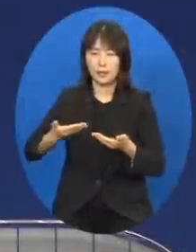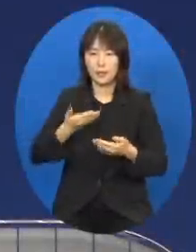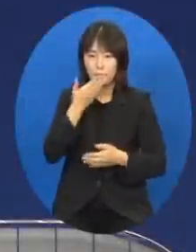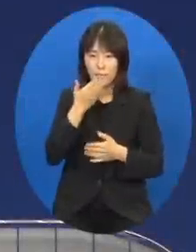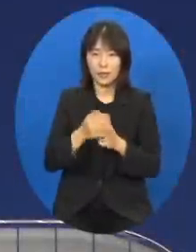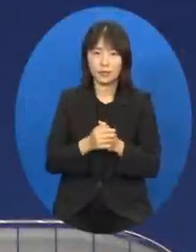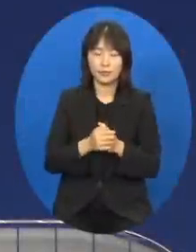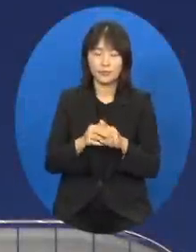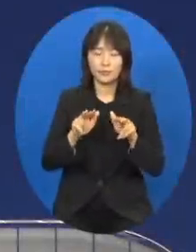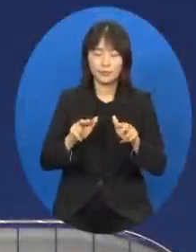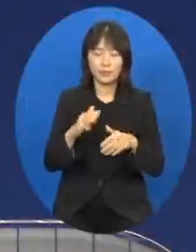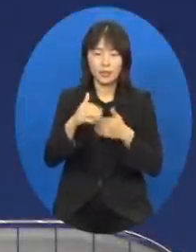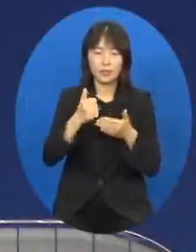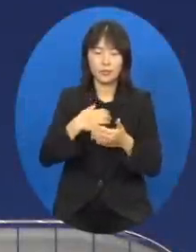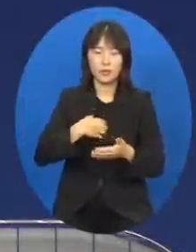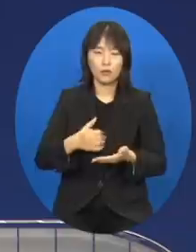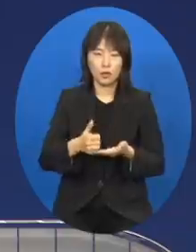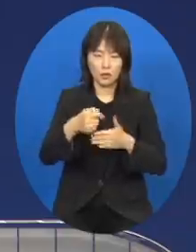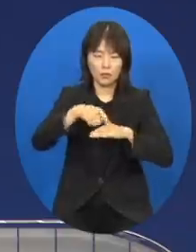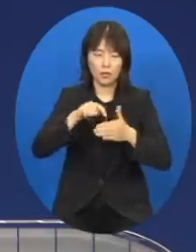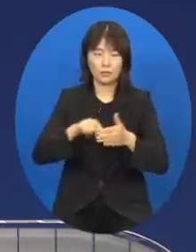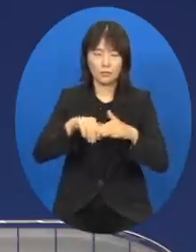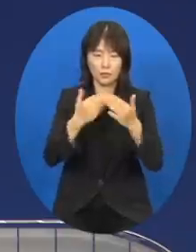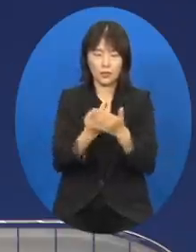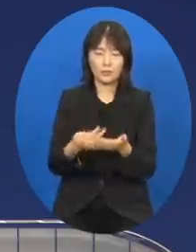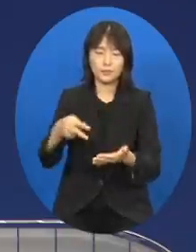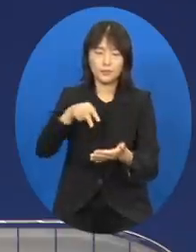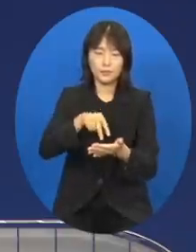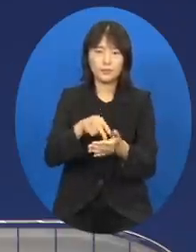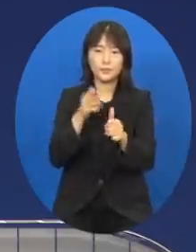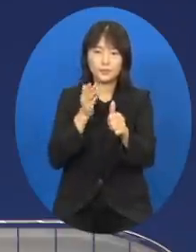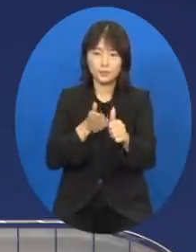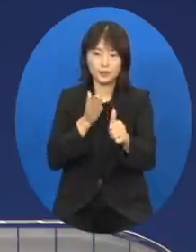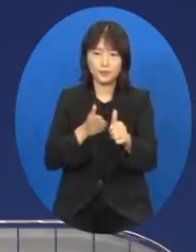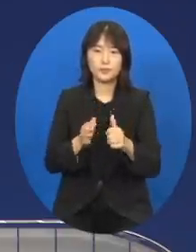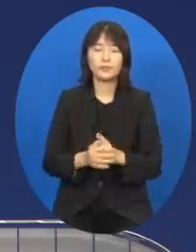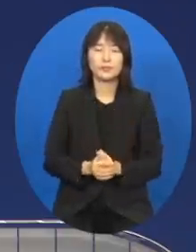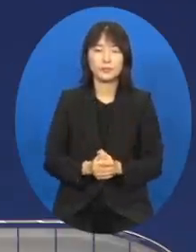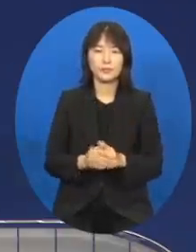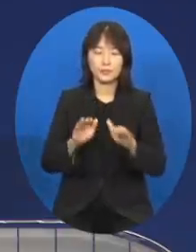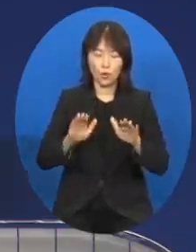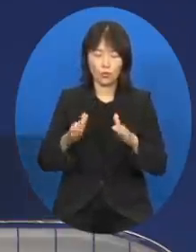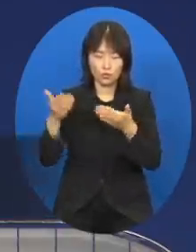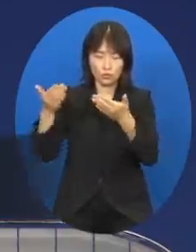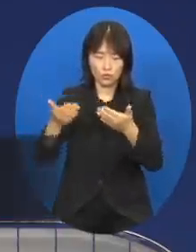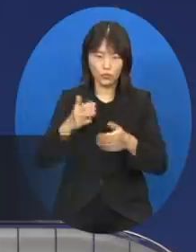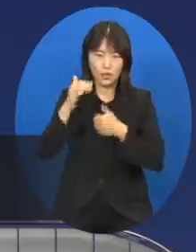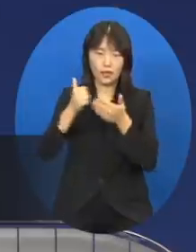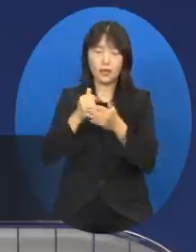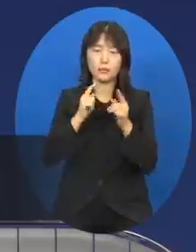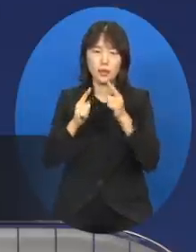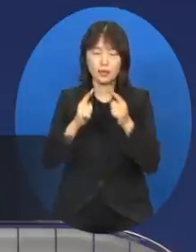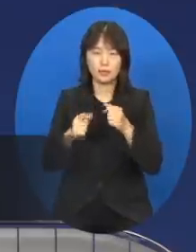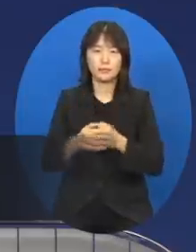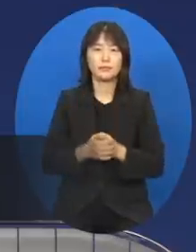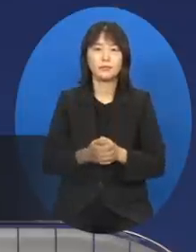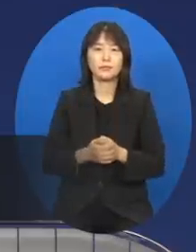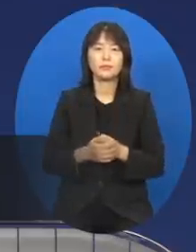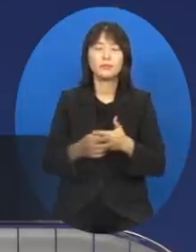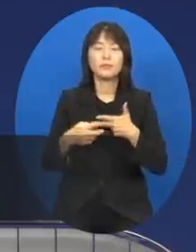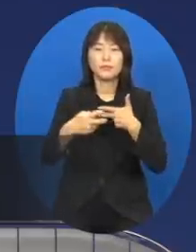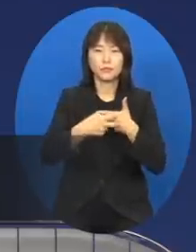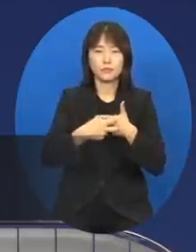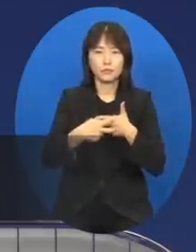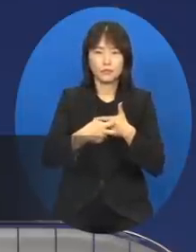이 시간에 하나님을 경외하는 마음으로 다 같이 자리에서 일어나시겠습니다. 오늘 우리에게 주시는 하나님의 말씀은